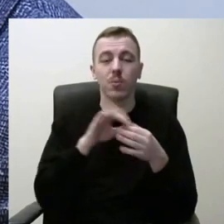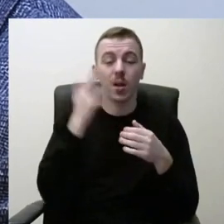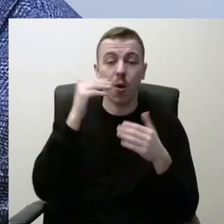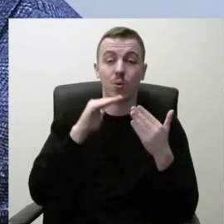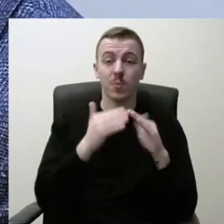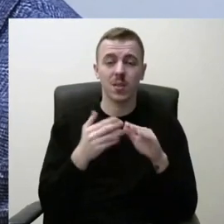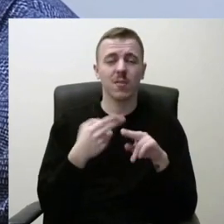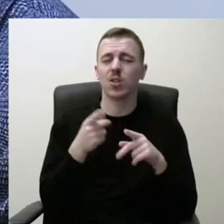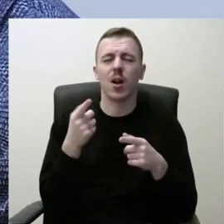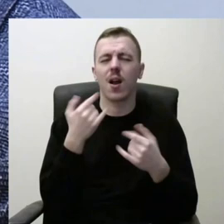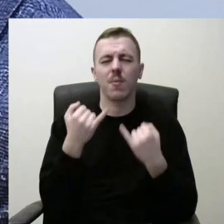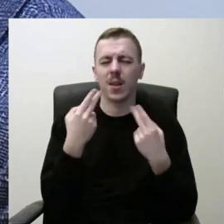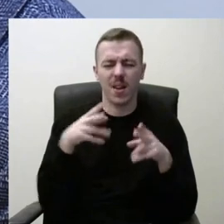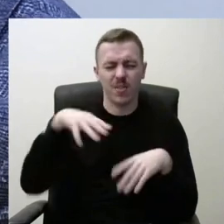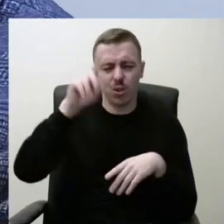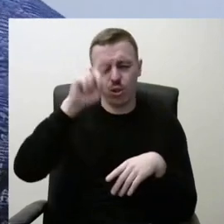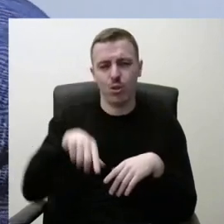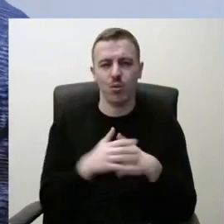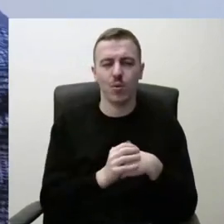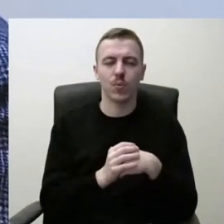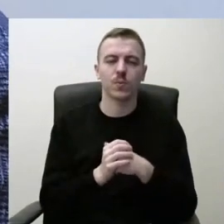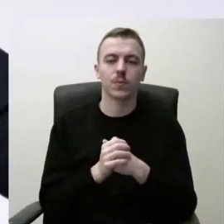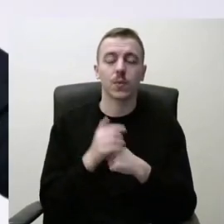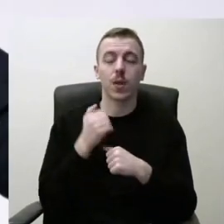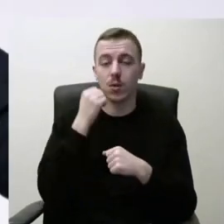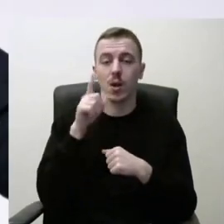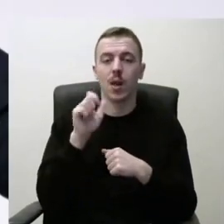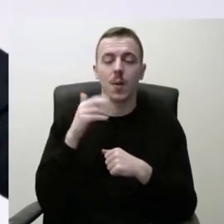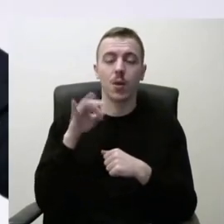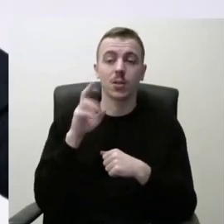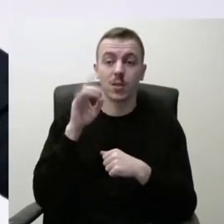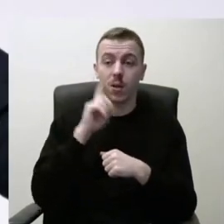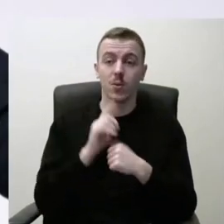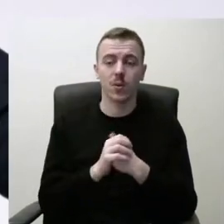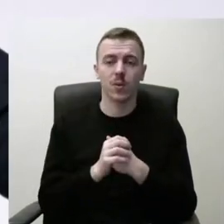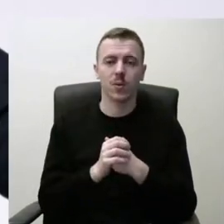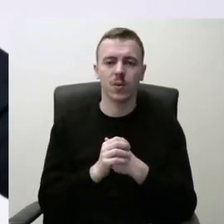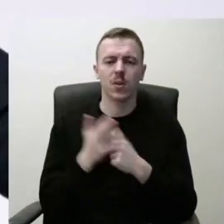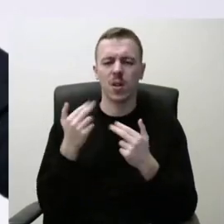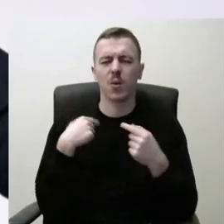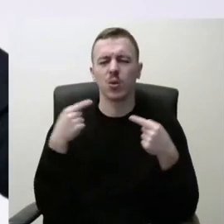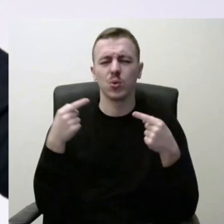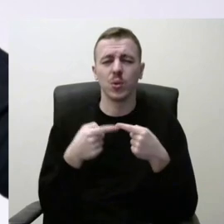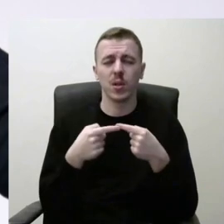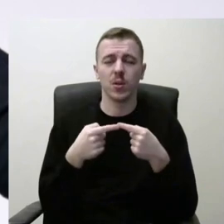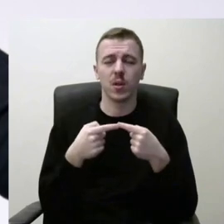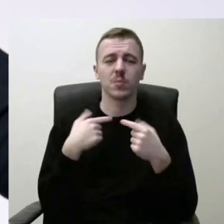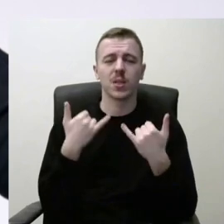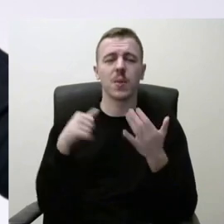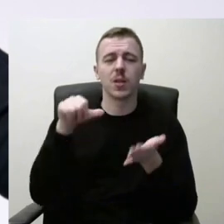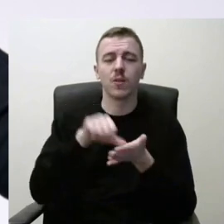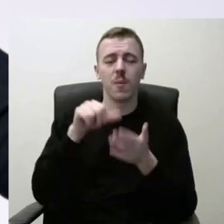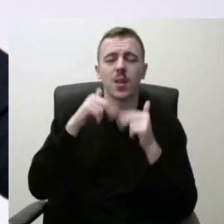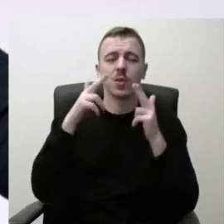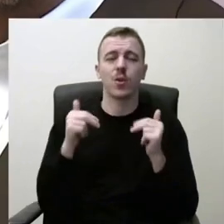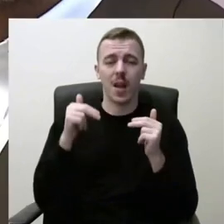nėra ką kalbėti ir visi tą puikiai žinom Kaune. Ačiū, ponas Labanauskas, jeigu norite, taip pat. Taip, aš pritarčiau, kolega, iš tikrųjų, kadangi mes atstovavome nacionalinės